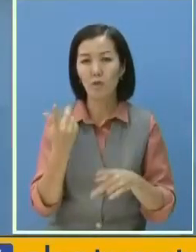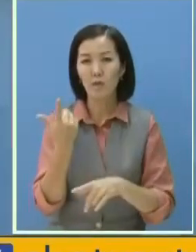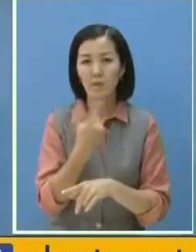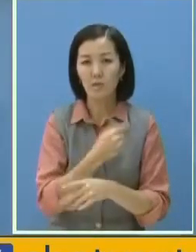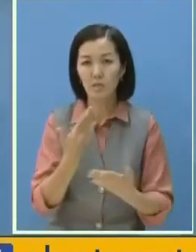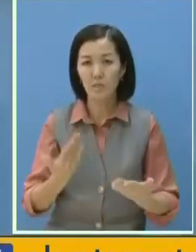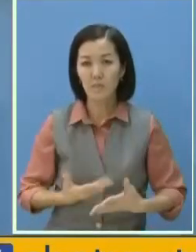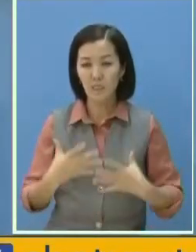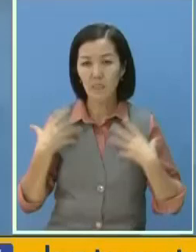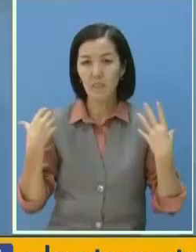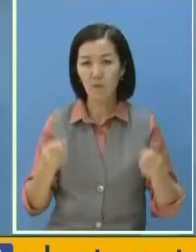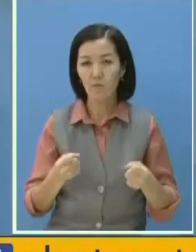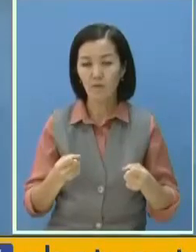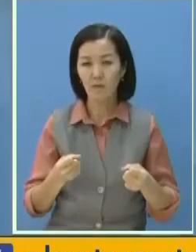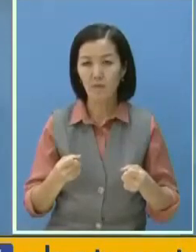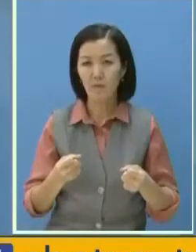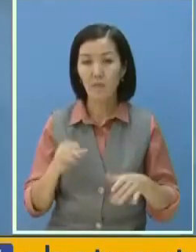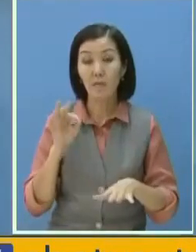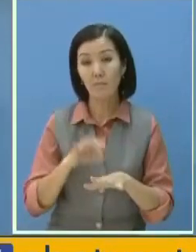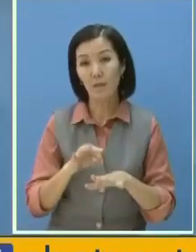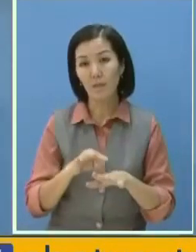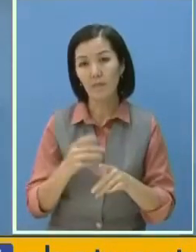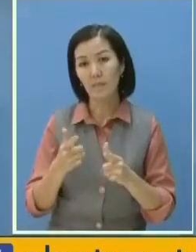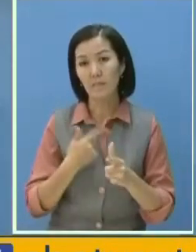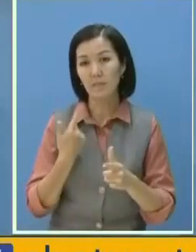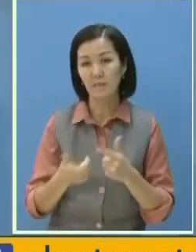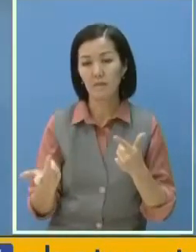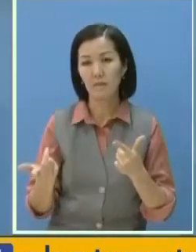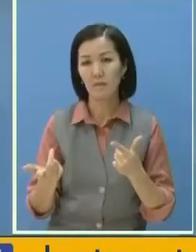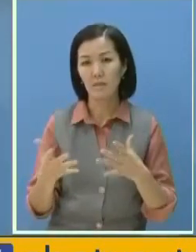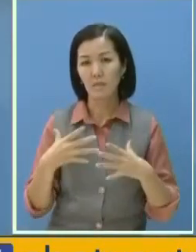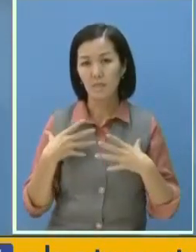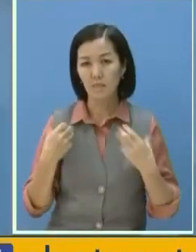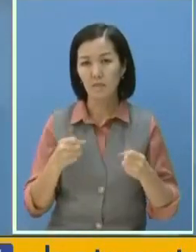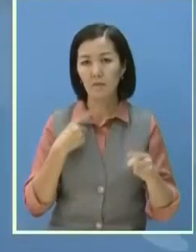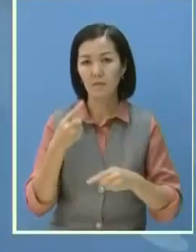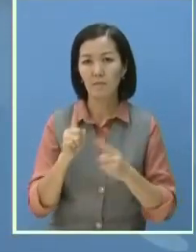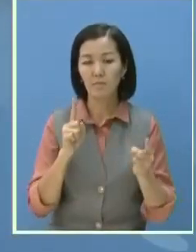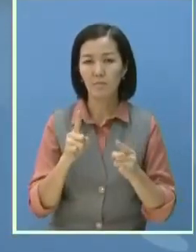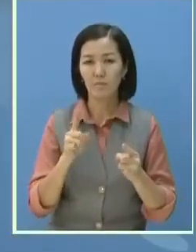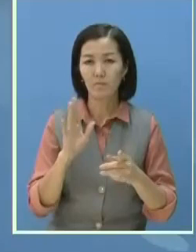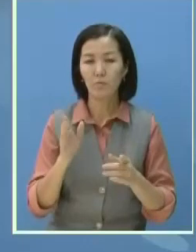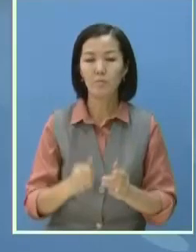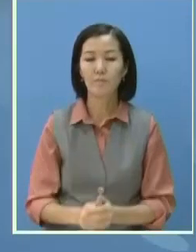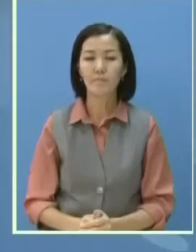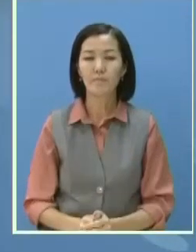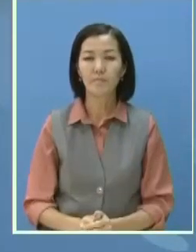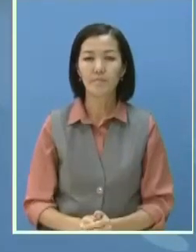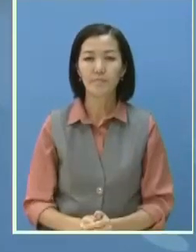и здоровье или болезнь. Будьте здравы! До следующей встречи в прямом эфире телеканала ЖТСУ. До свидания!